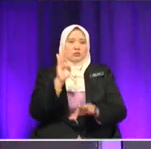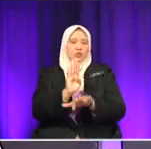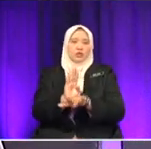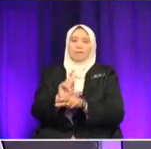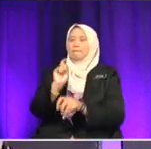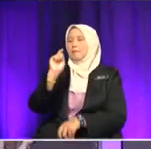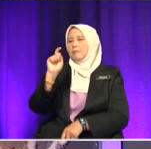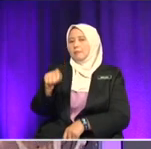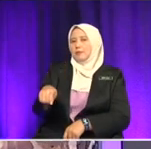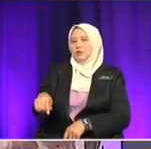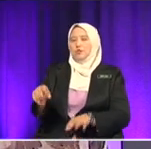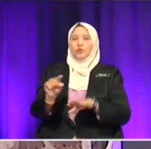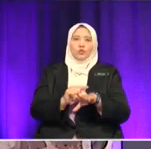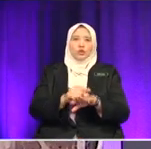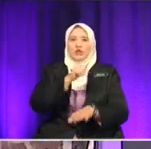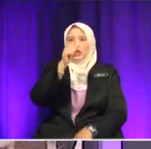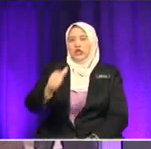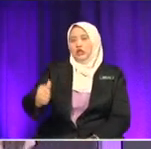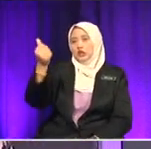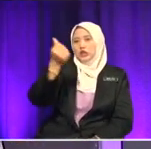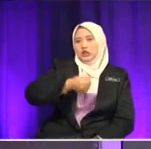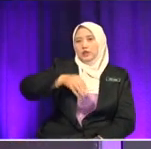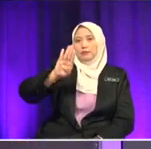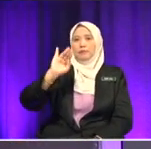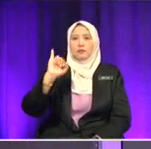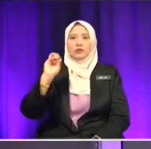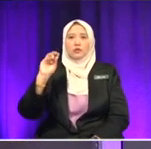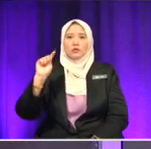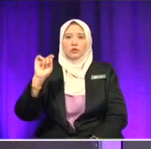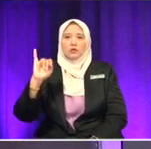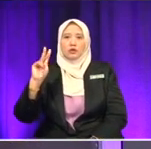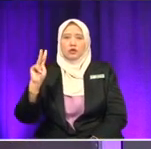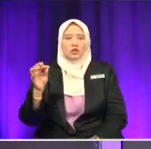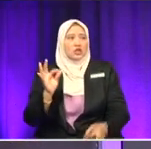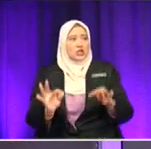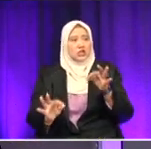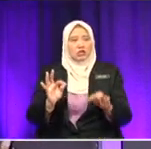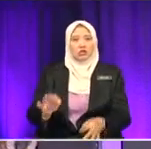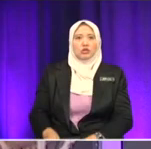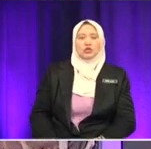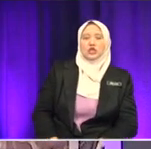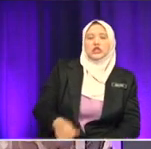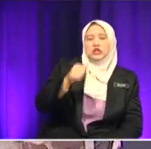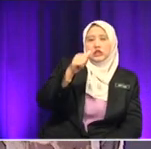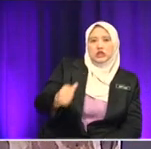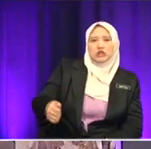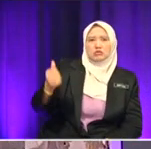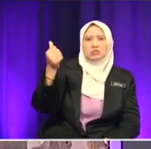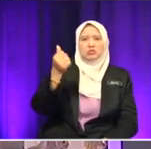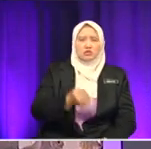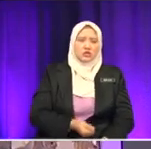mestilah menggunakan antibiotik. Sekiranya kita menggunakan antifungal untuk merawat bakteria, maksudnya tidak